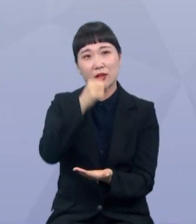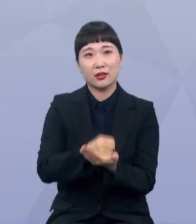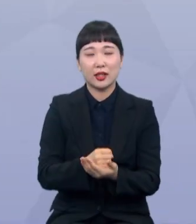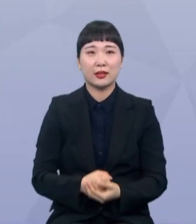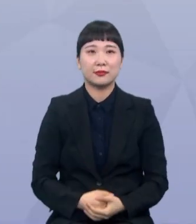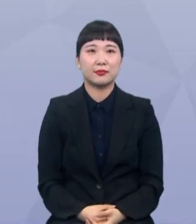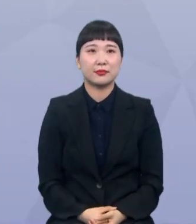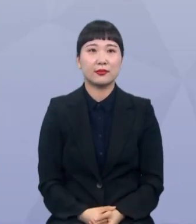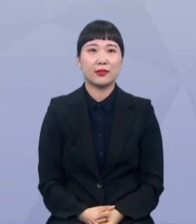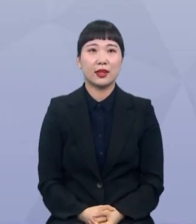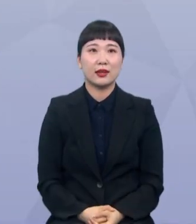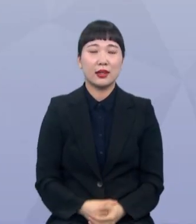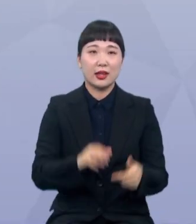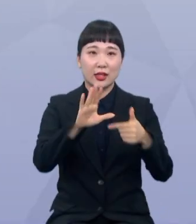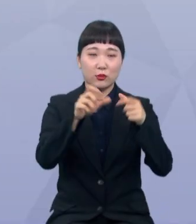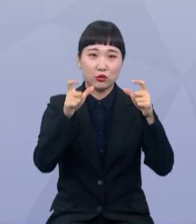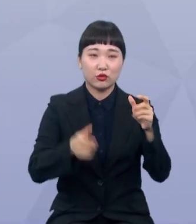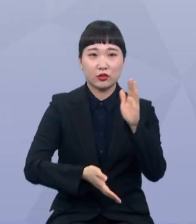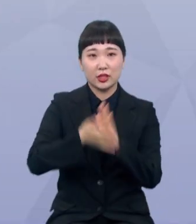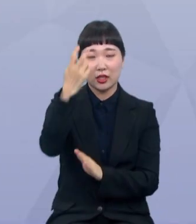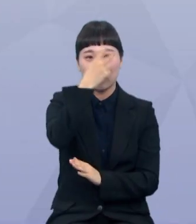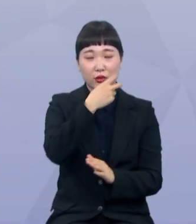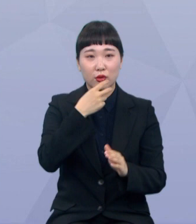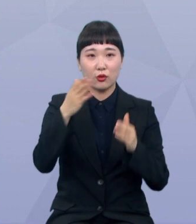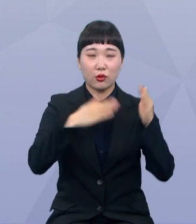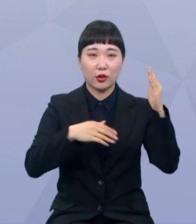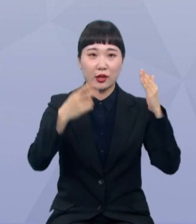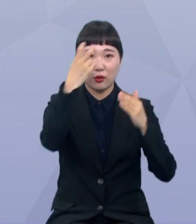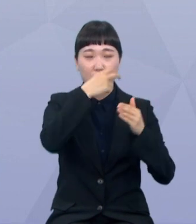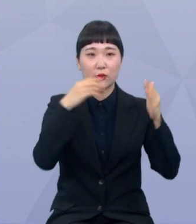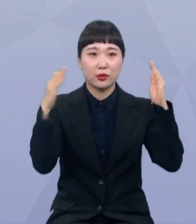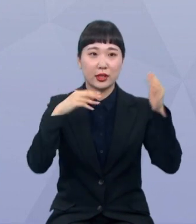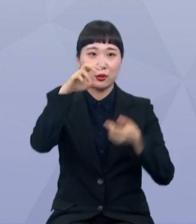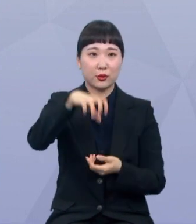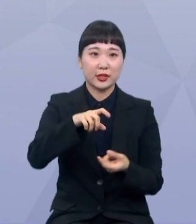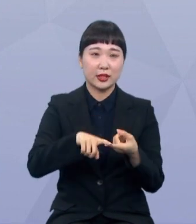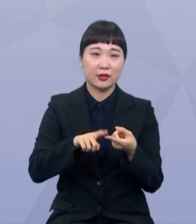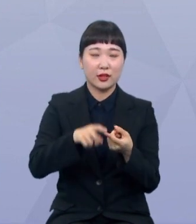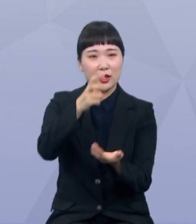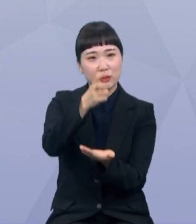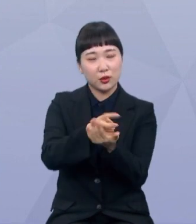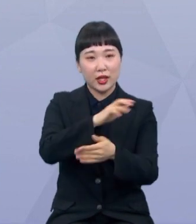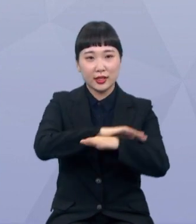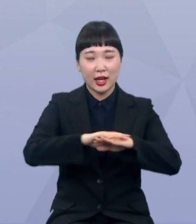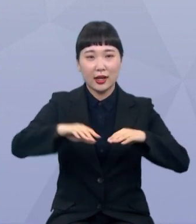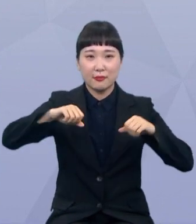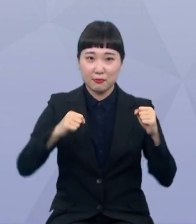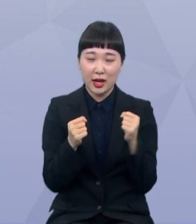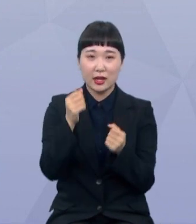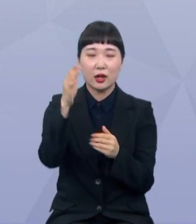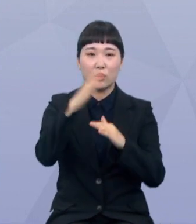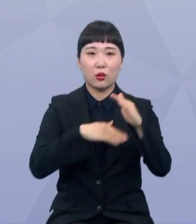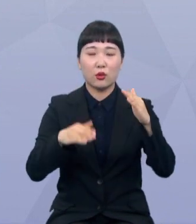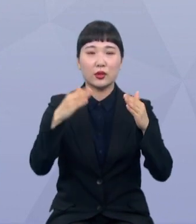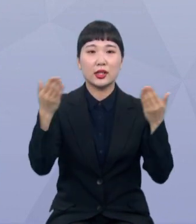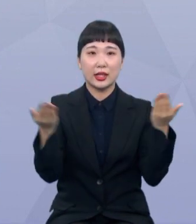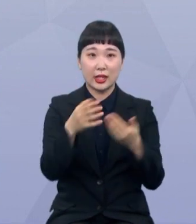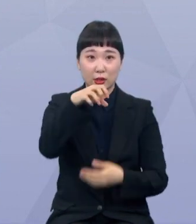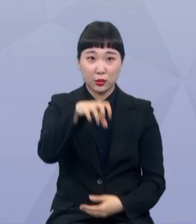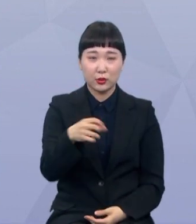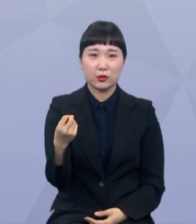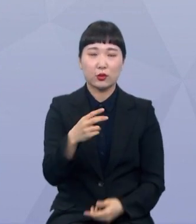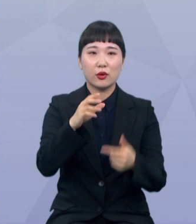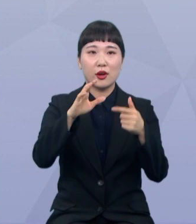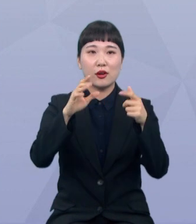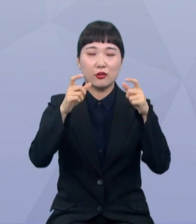판결문에서 남동구 도시관리공단은 남동구 의회가 제정한 조례에 따라 운영되는 지방 공기업인 점, 그리고